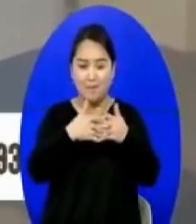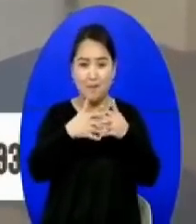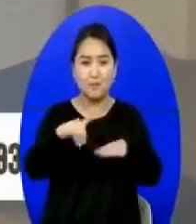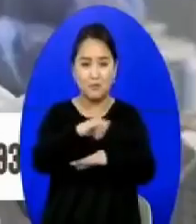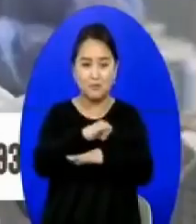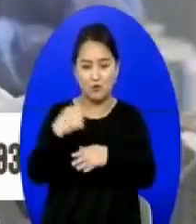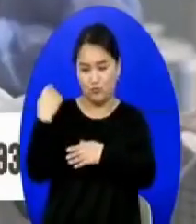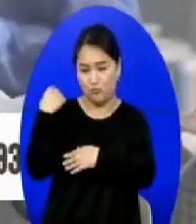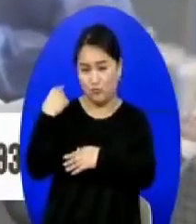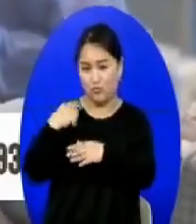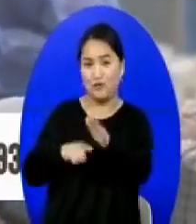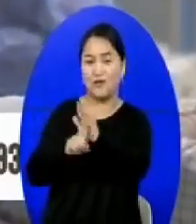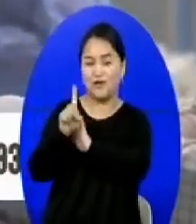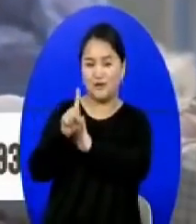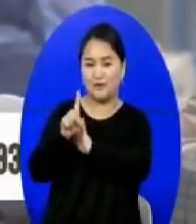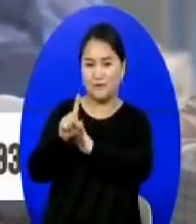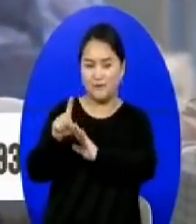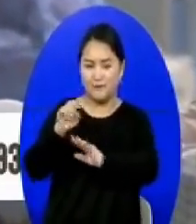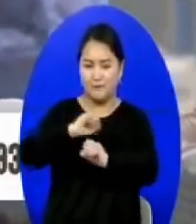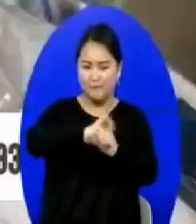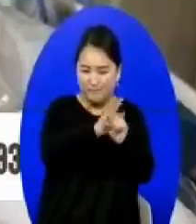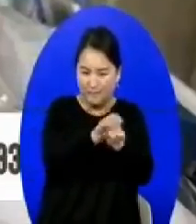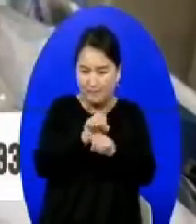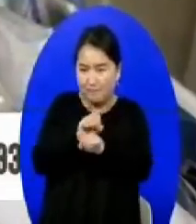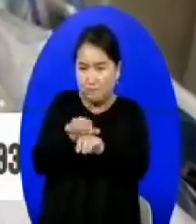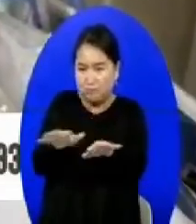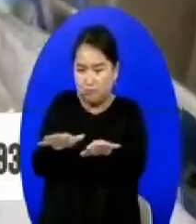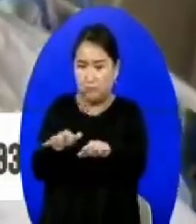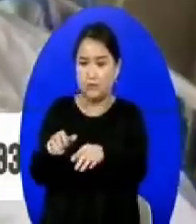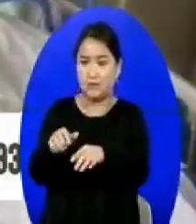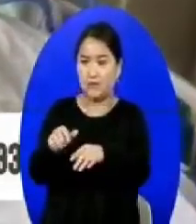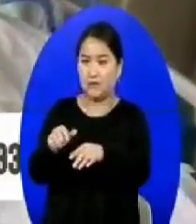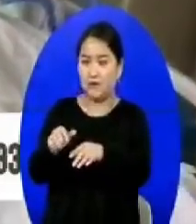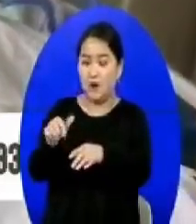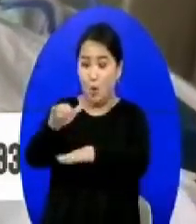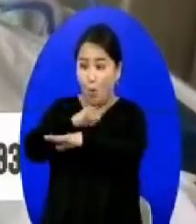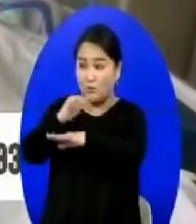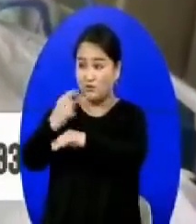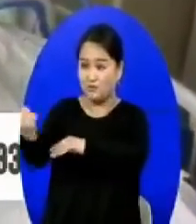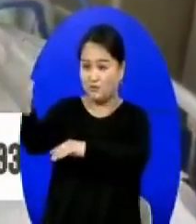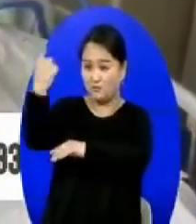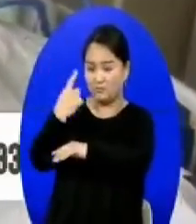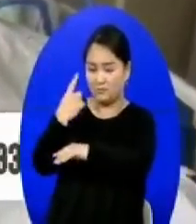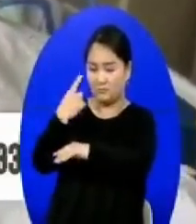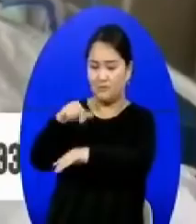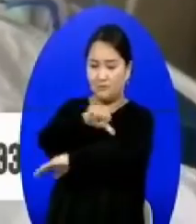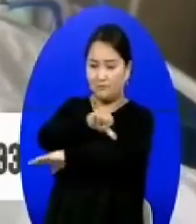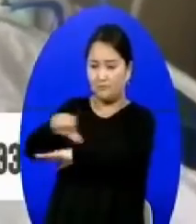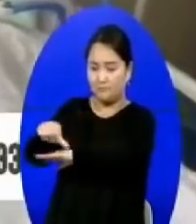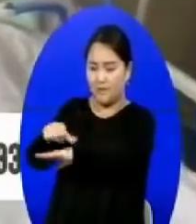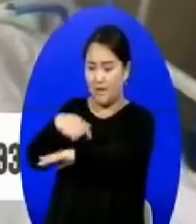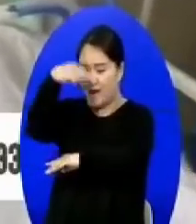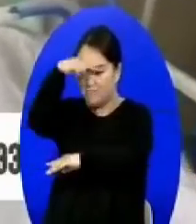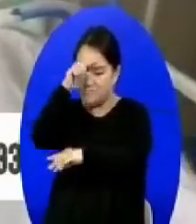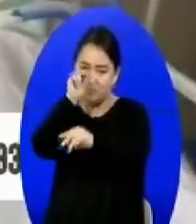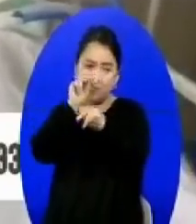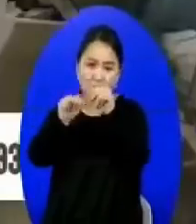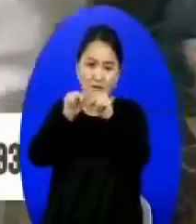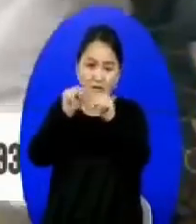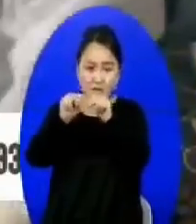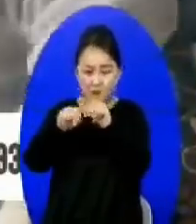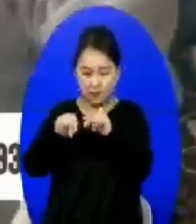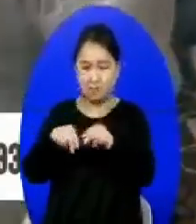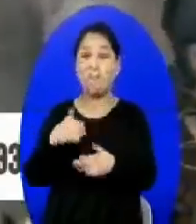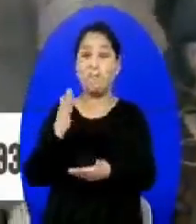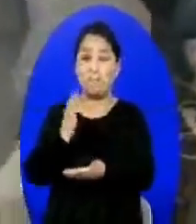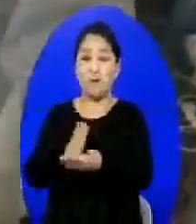эхлээд вирусны тархалт өндөр байгаа улс орнуудаас ирж байгаа зорчигчдыг хил гайл дээр одоо эрүүл мэндийн үзлэг шалгалт хийж оруулахар болж байна.